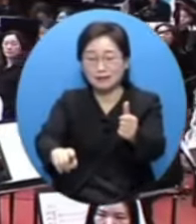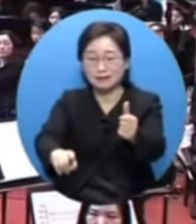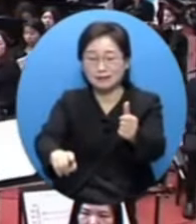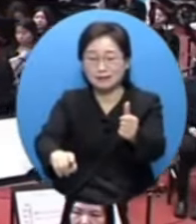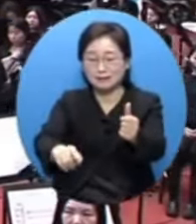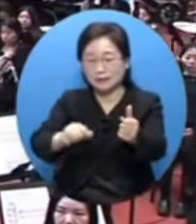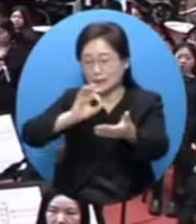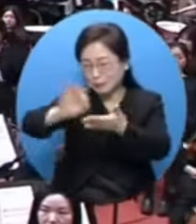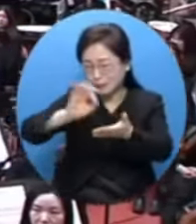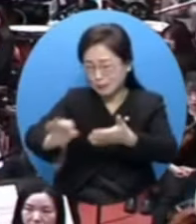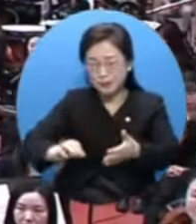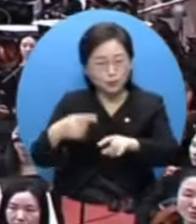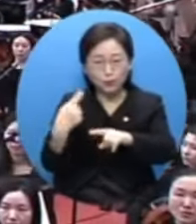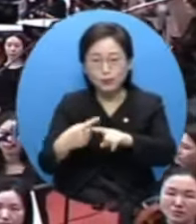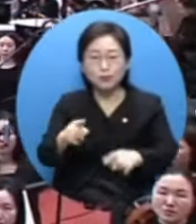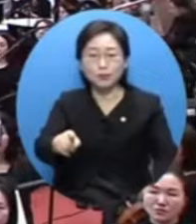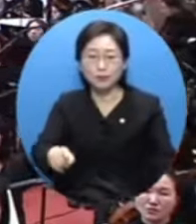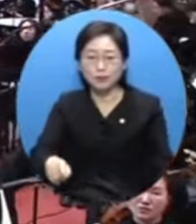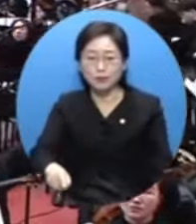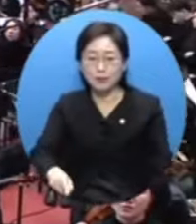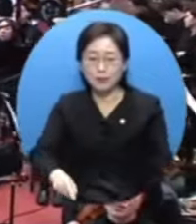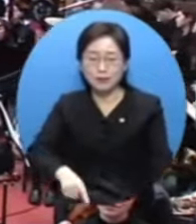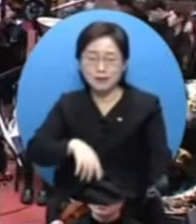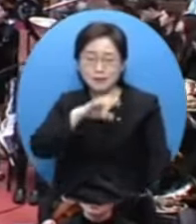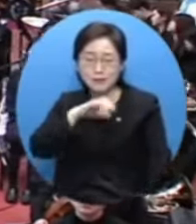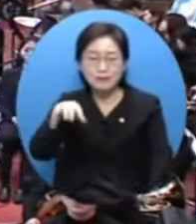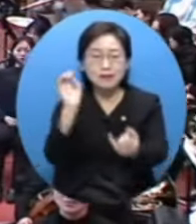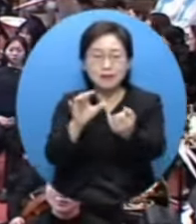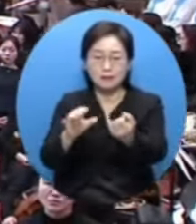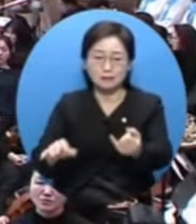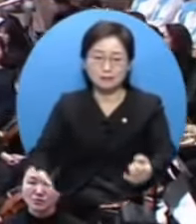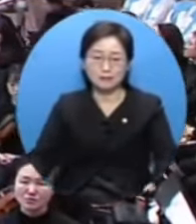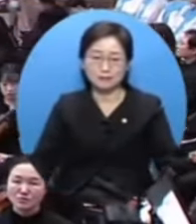큰 낭비인가 못하는 일이요.